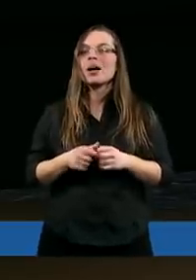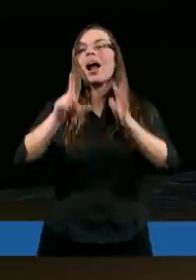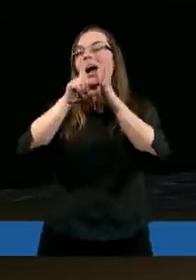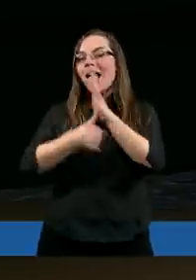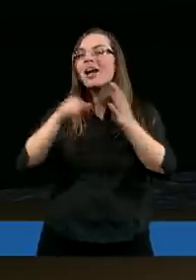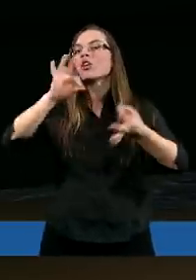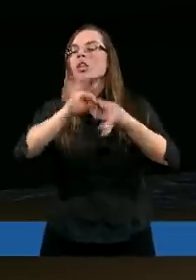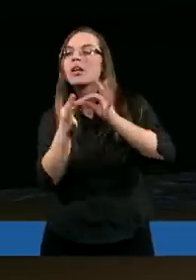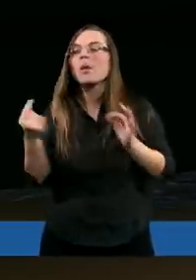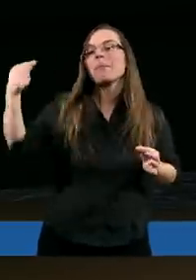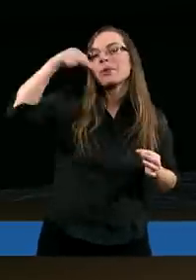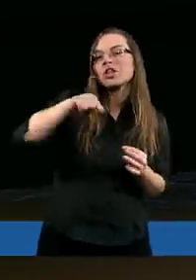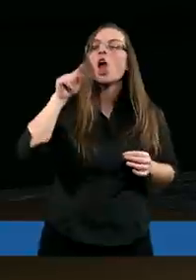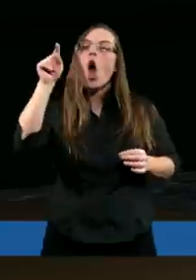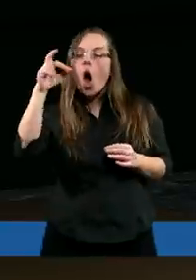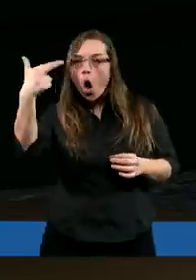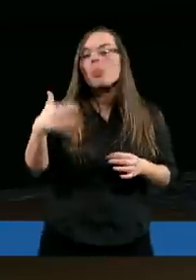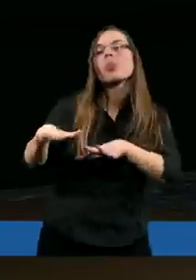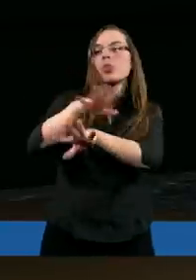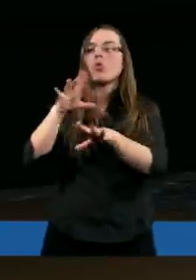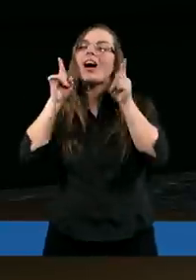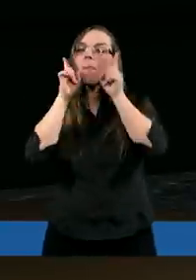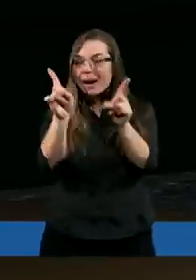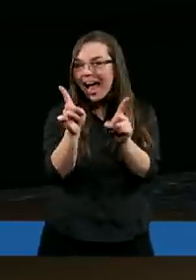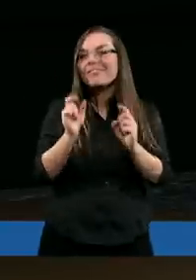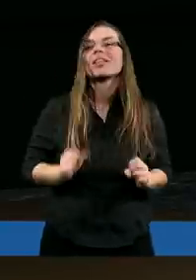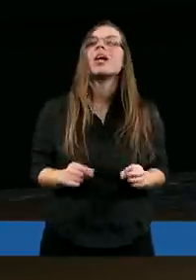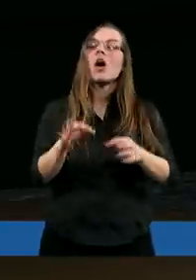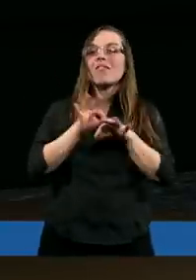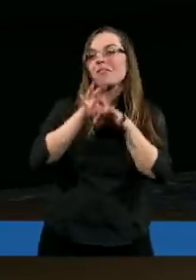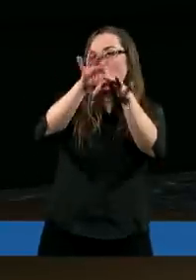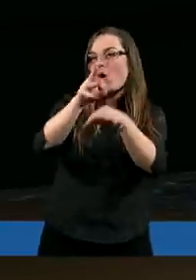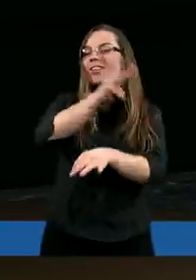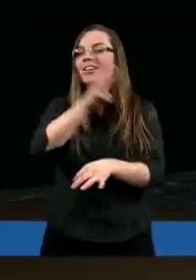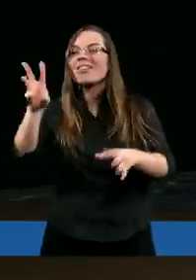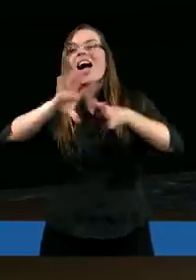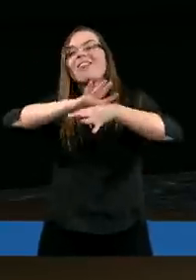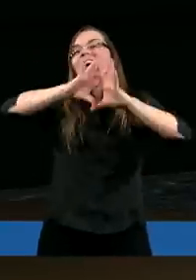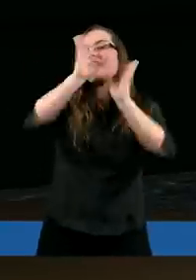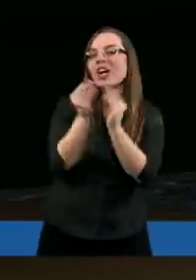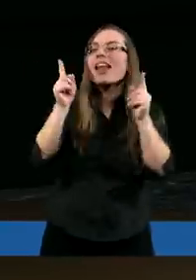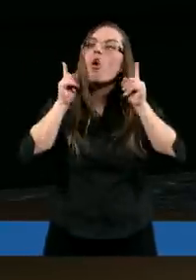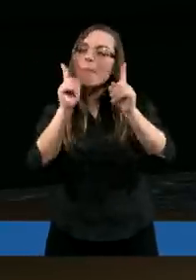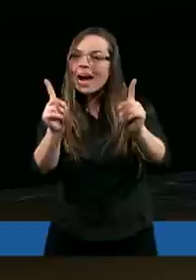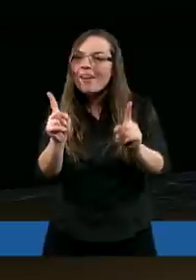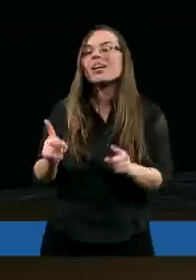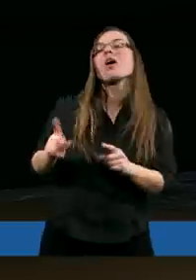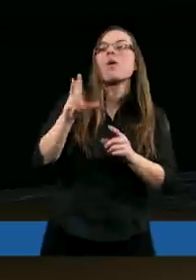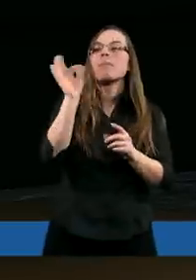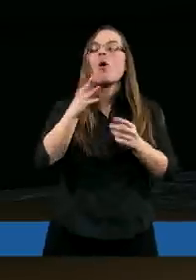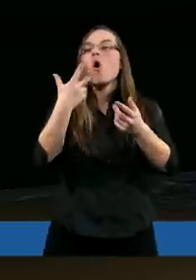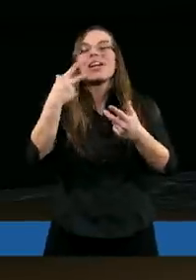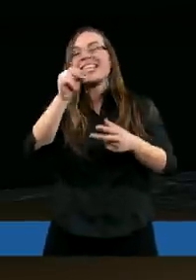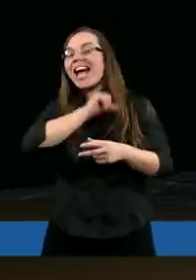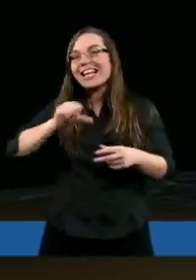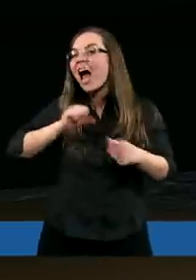Lecz gdy przyjdzie On, Duch Prawdy, wprowadzi was we wszelką prawdę, bo nie sam od